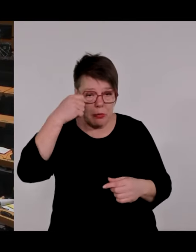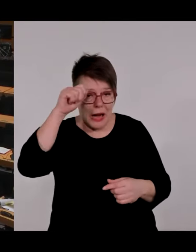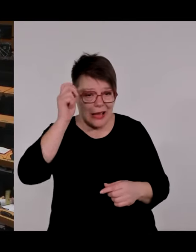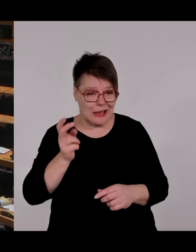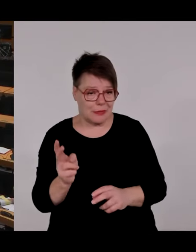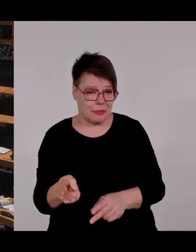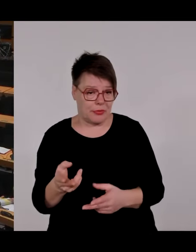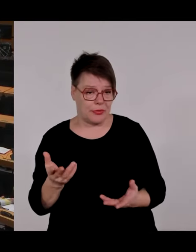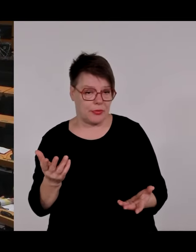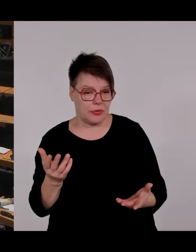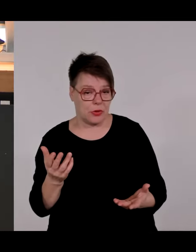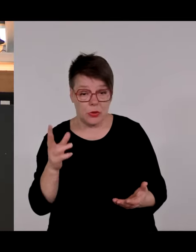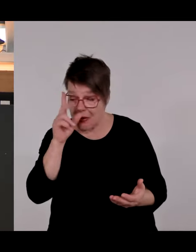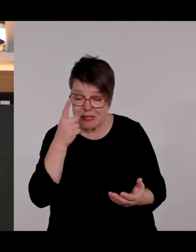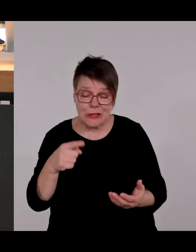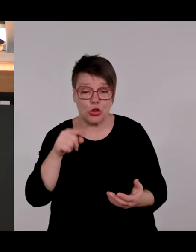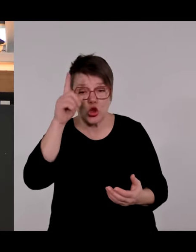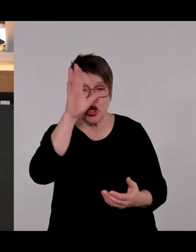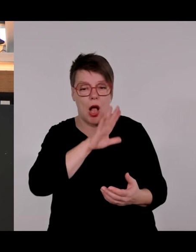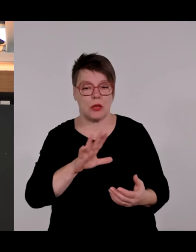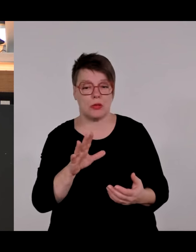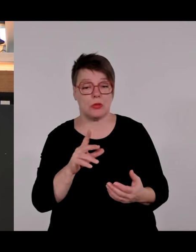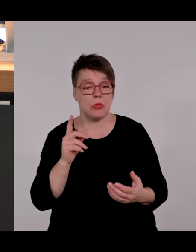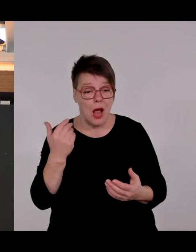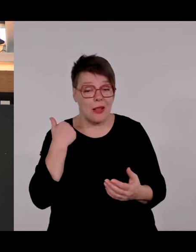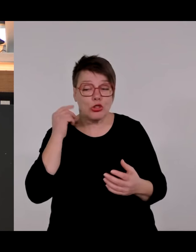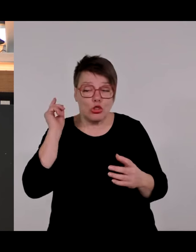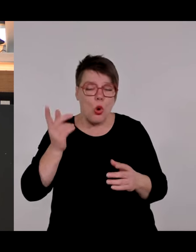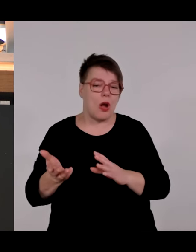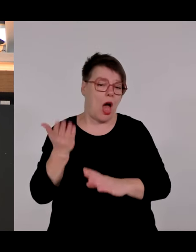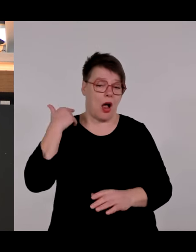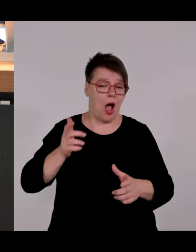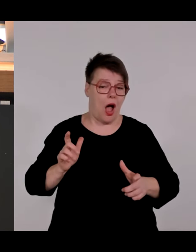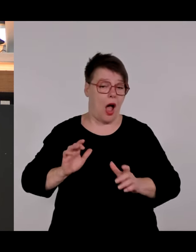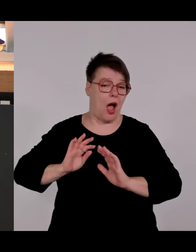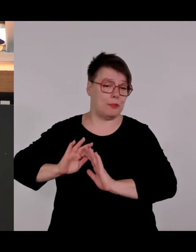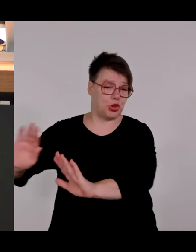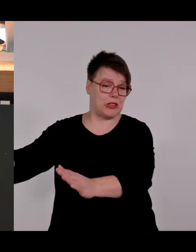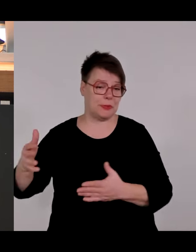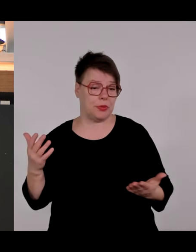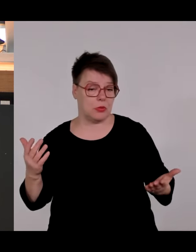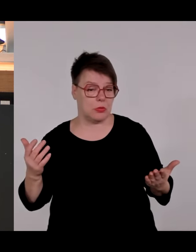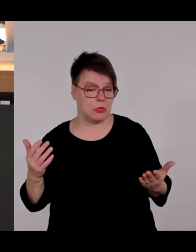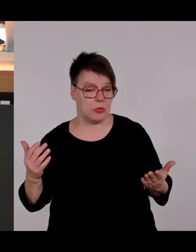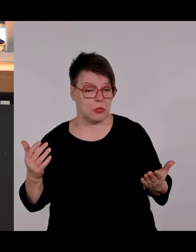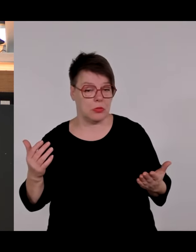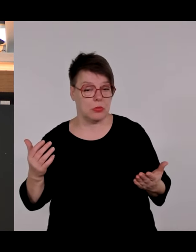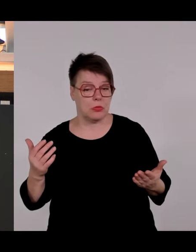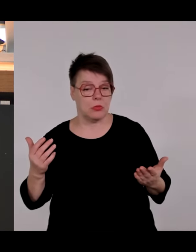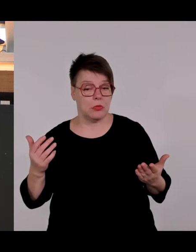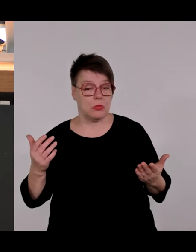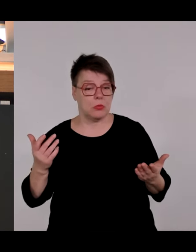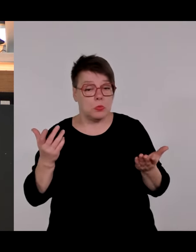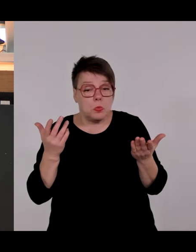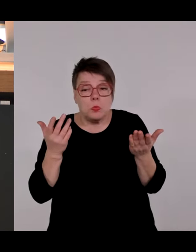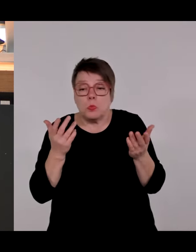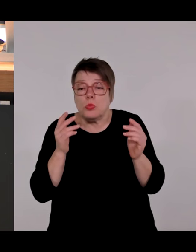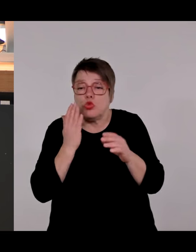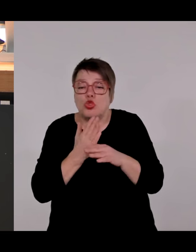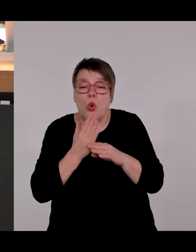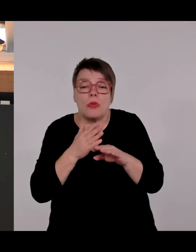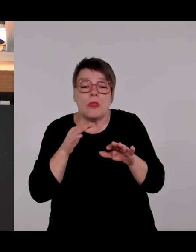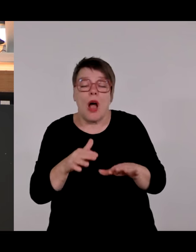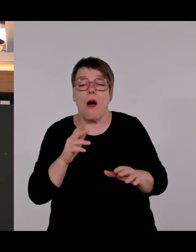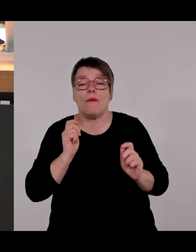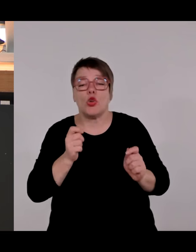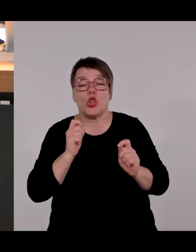Aber es gibt ja mitunter auch Vorschläge von Regierungsparteien. Was hat Bundeskanzler Scholz von der SPD kürzlich gesagt